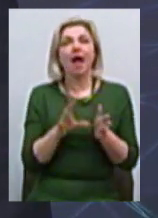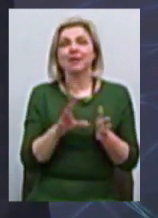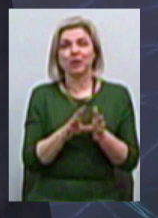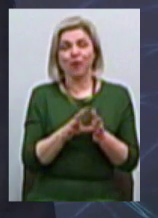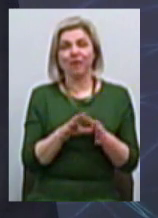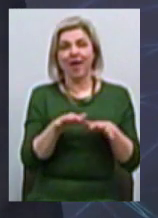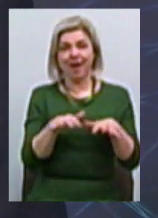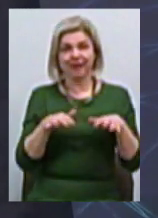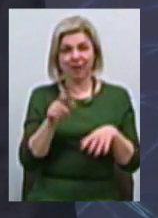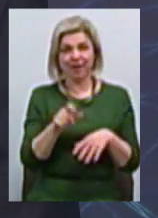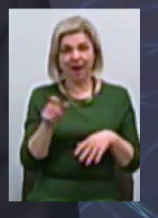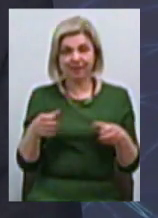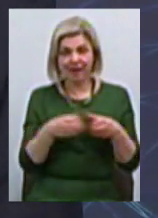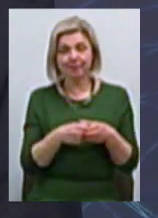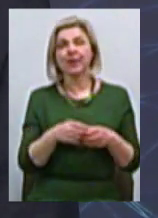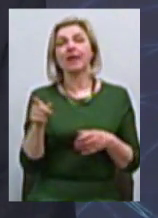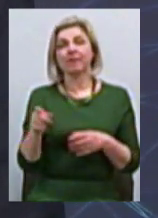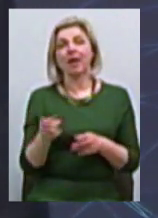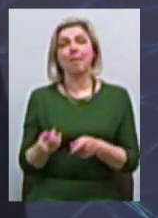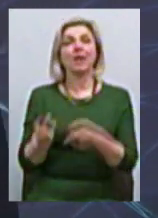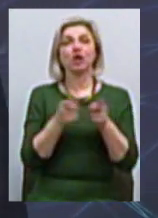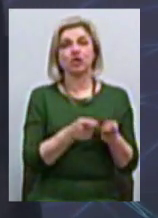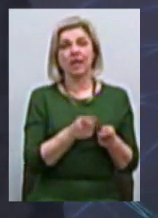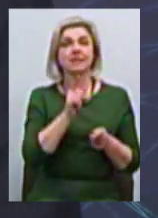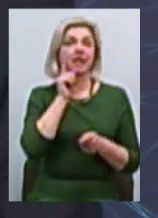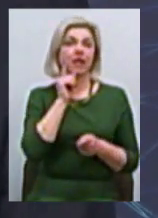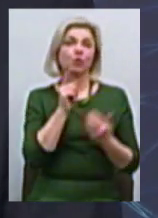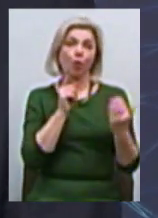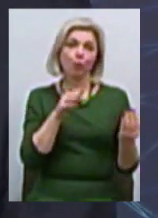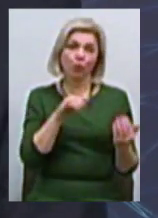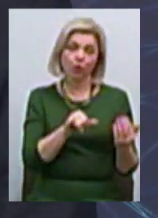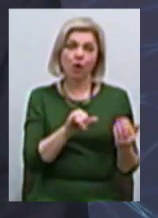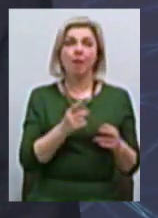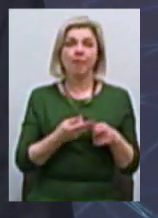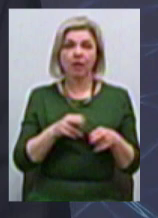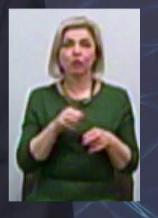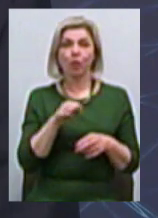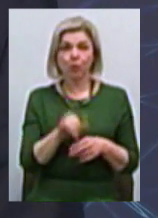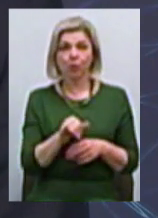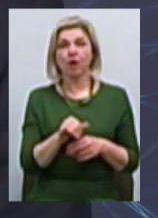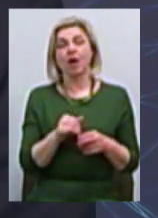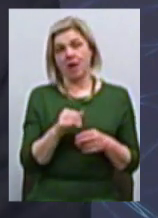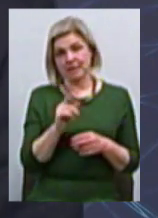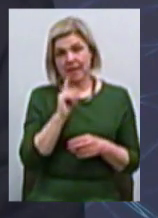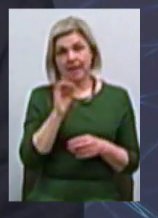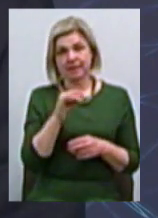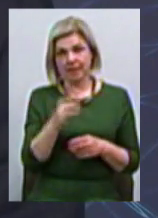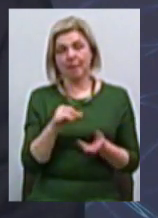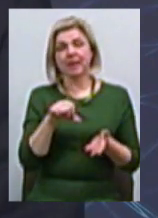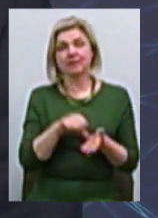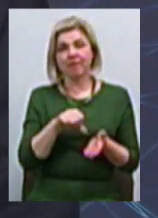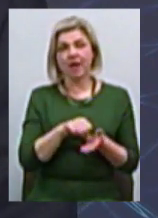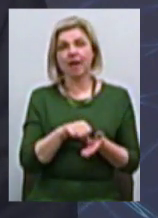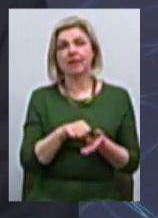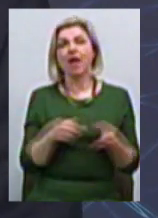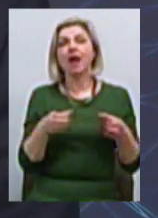ушла против действующего президента, перешла к Зеленскому, поэтому Зеленский представляет собой его вот